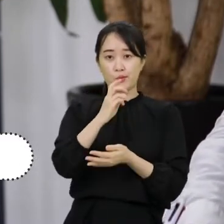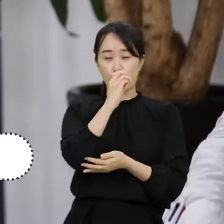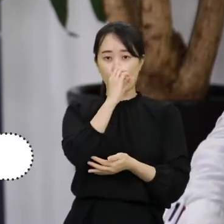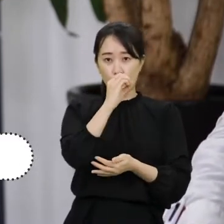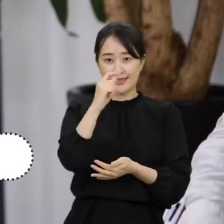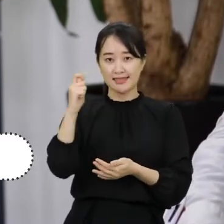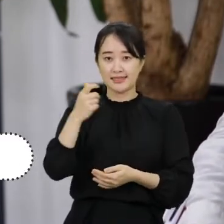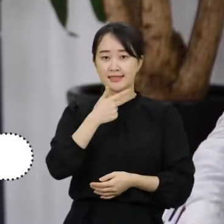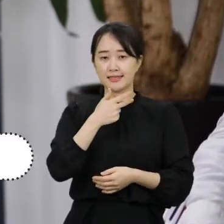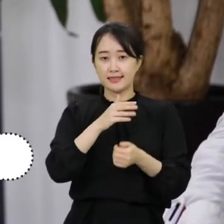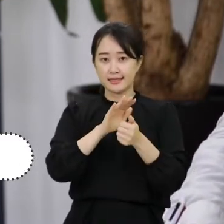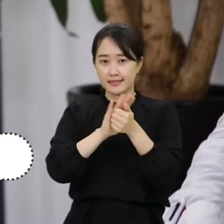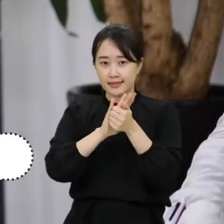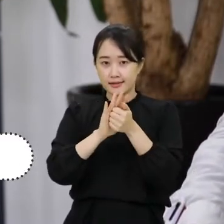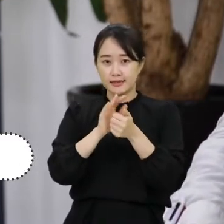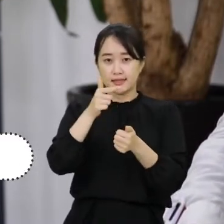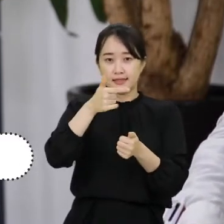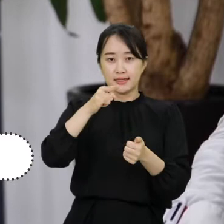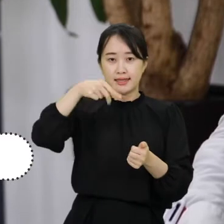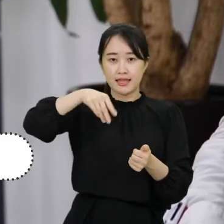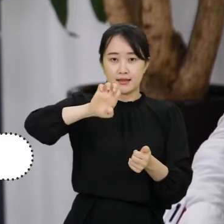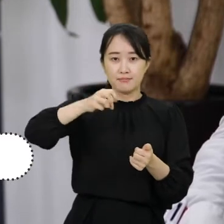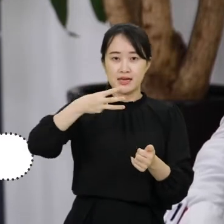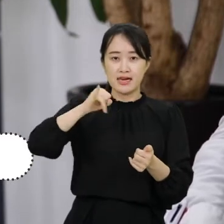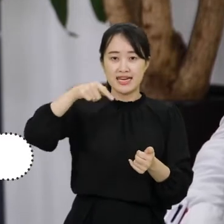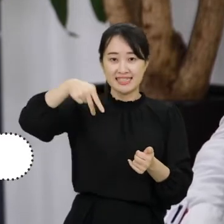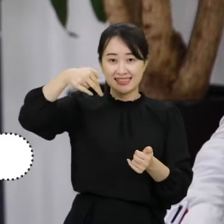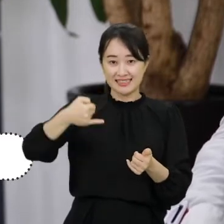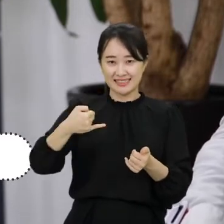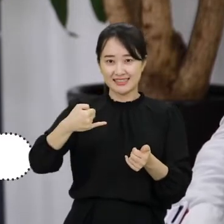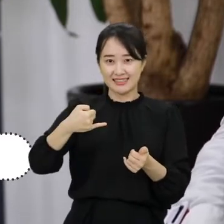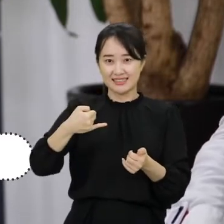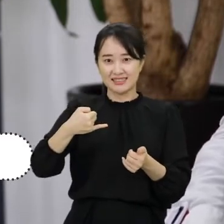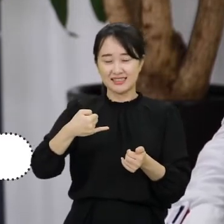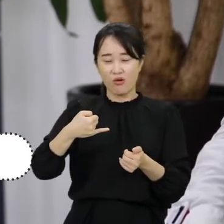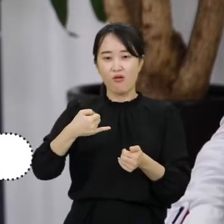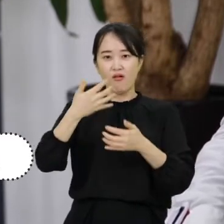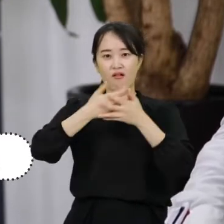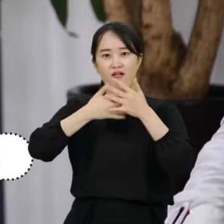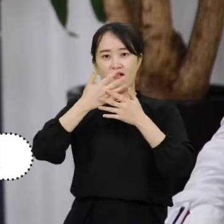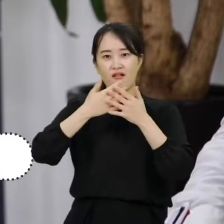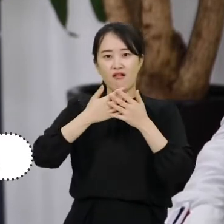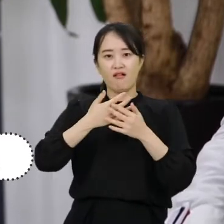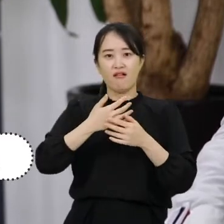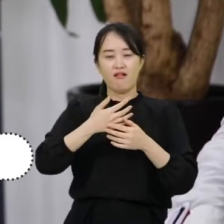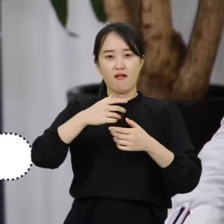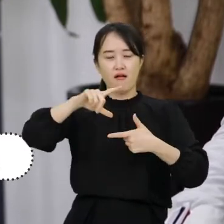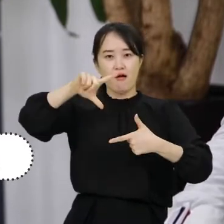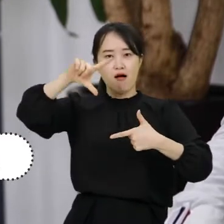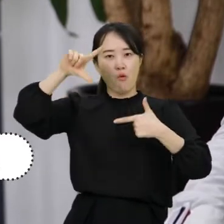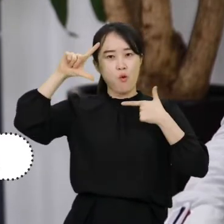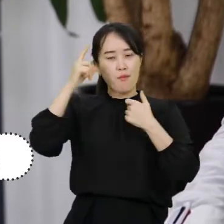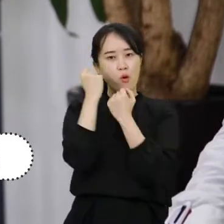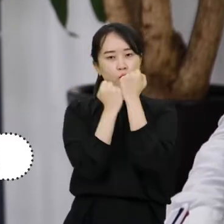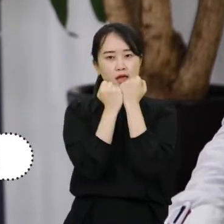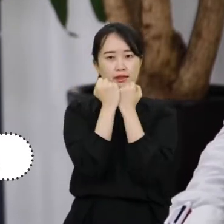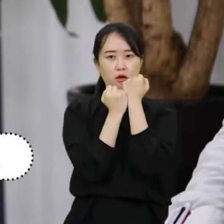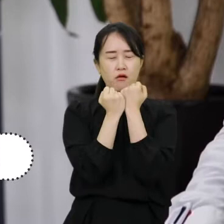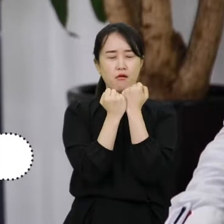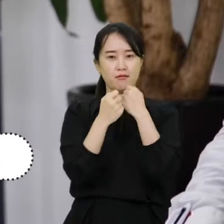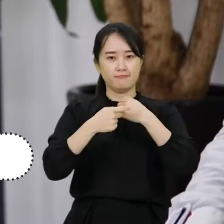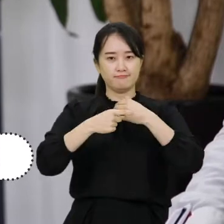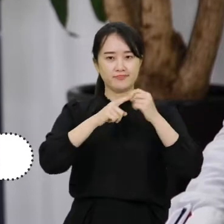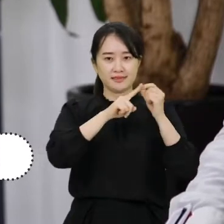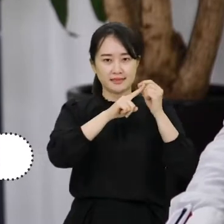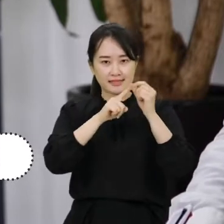사용하는 OTT 서비스 중에 넷플릭스라는 회사의 작품들은 굉장히 화면 해설을 잘 해주는 편이에요.